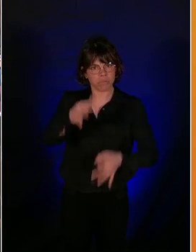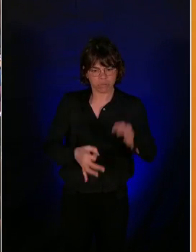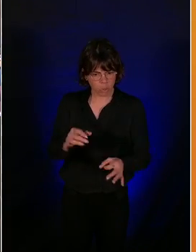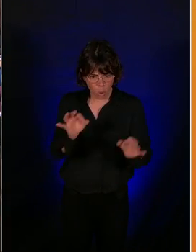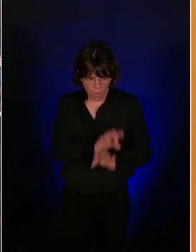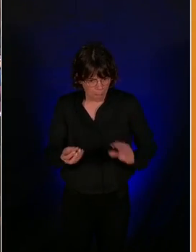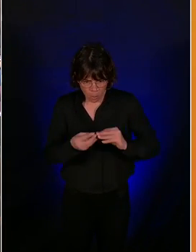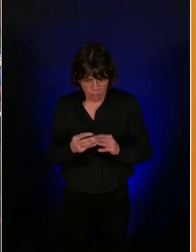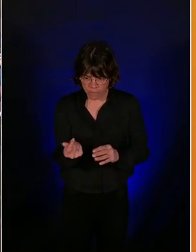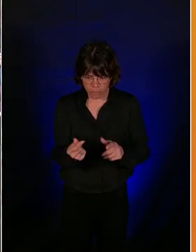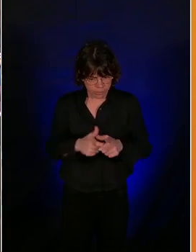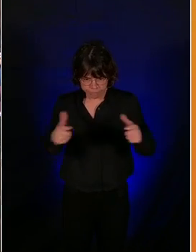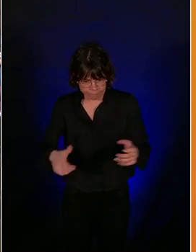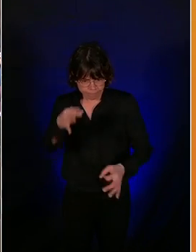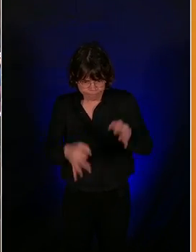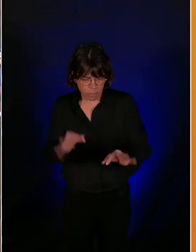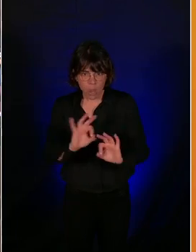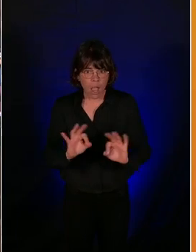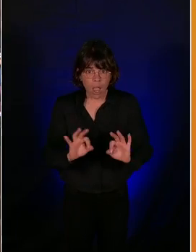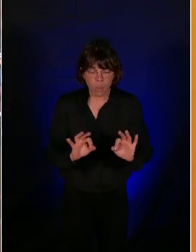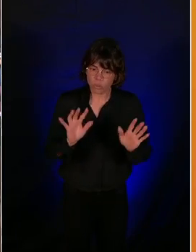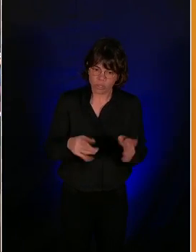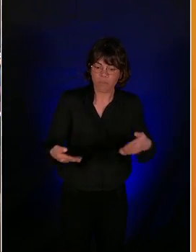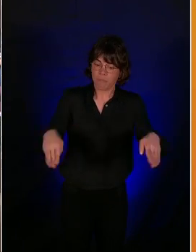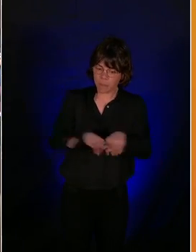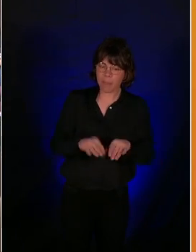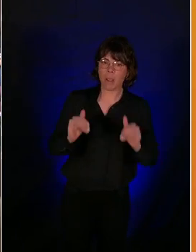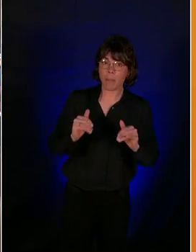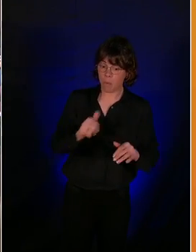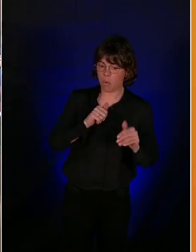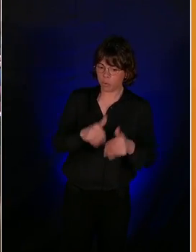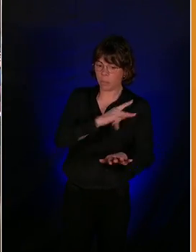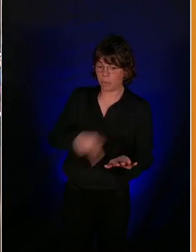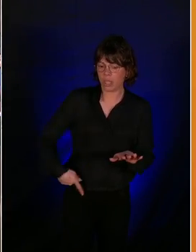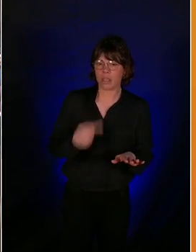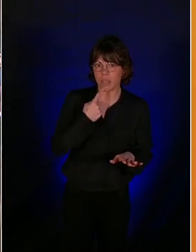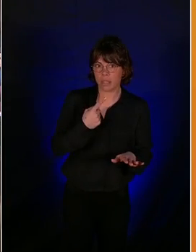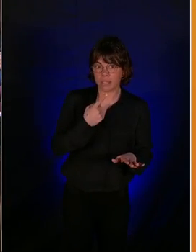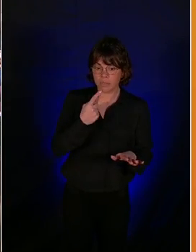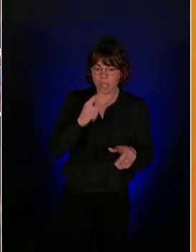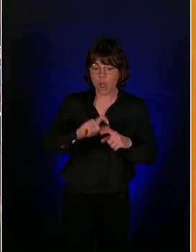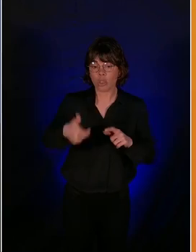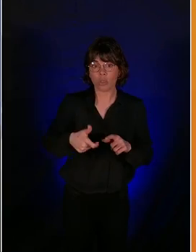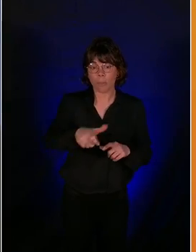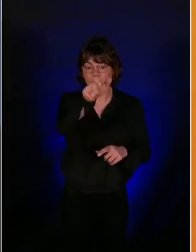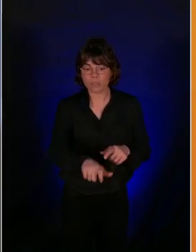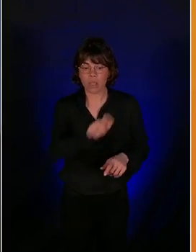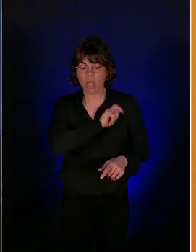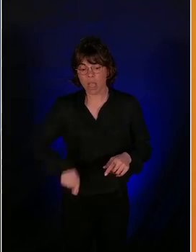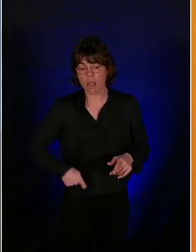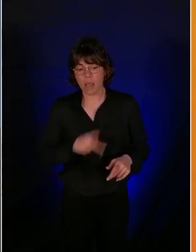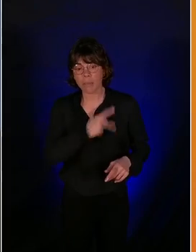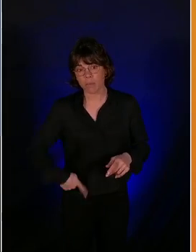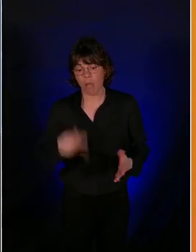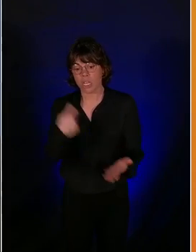judiciaire donc ils ont pu nous fermer rester propriétaires des actifs ça veut dire pas de possibilité de repreneur malgré les soi-disantes lois